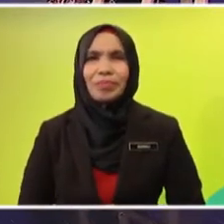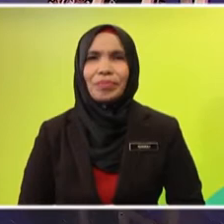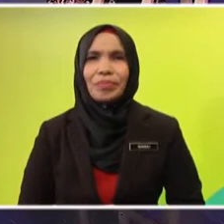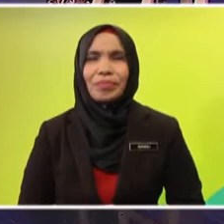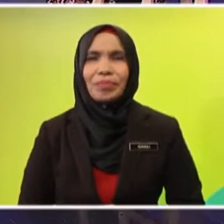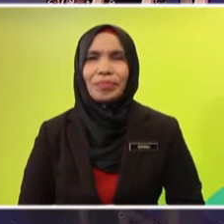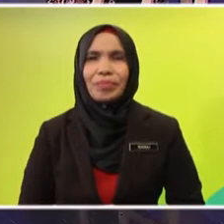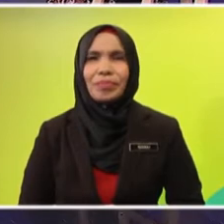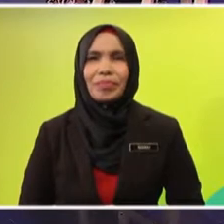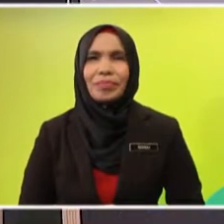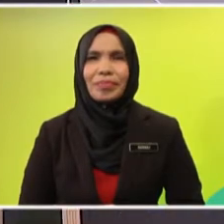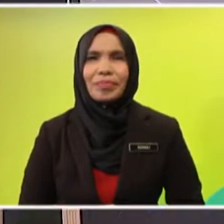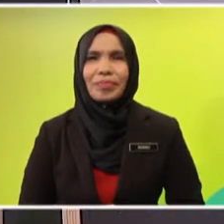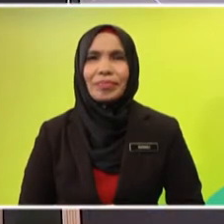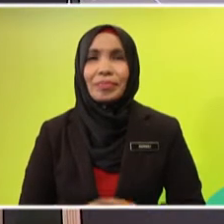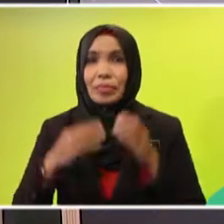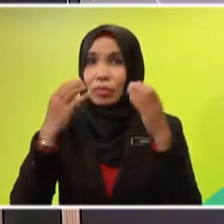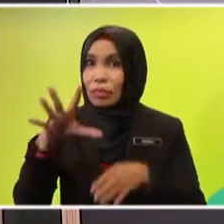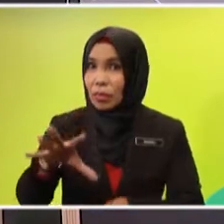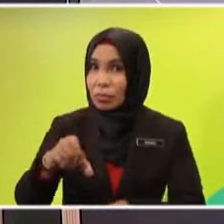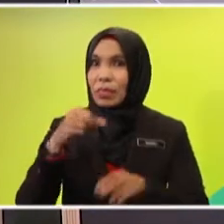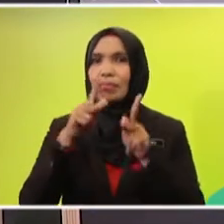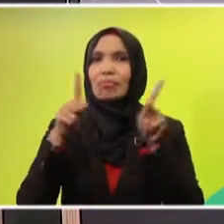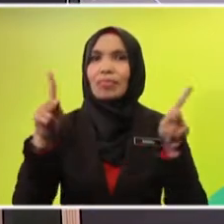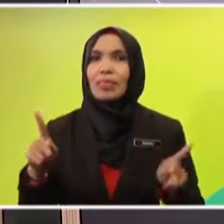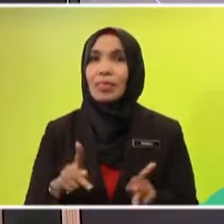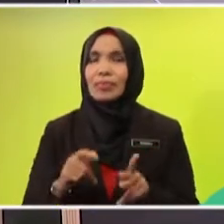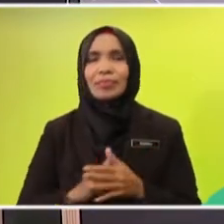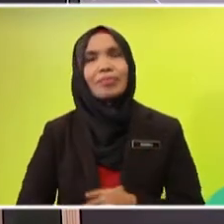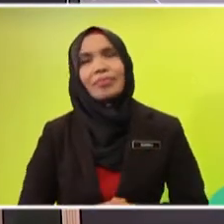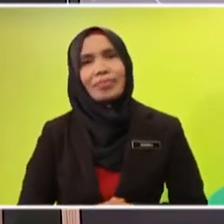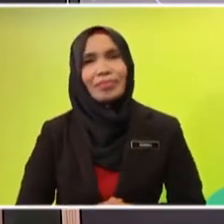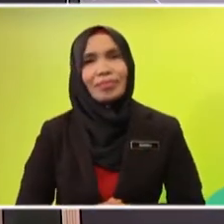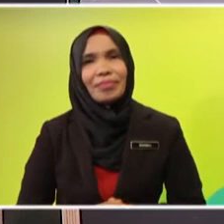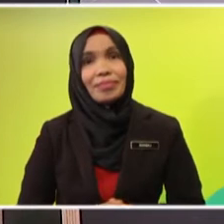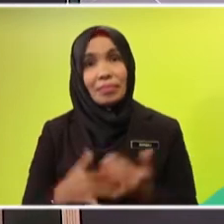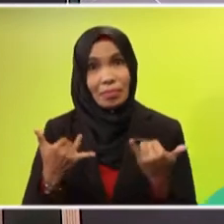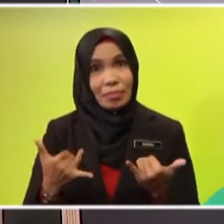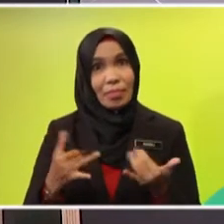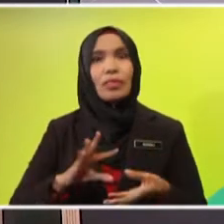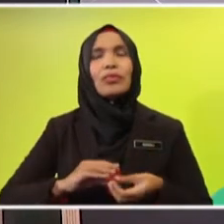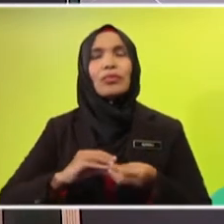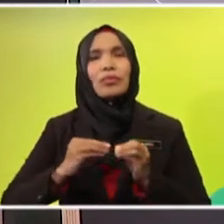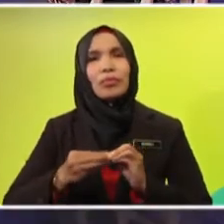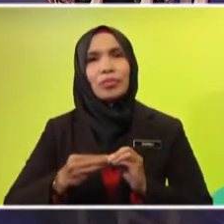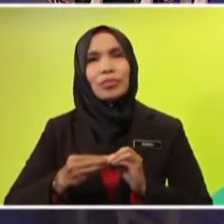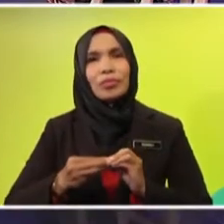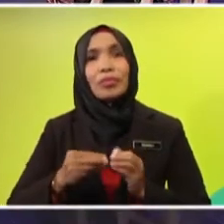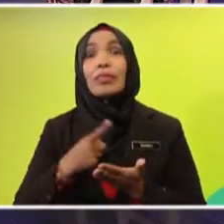seterusnya psycho ambil lagi charge oke sekarang ini nunggu